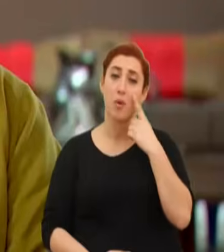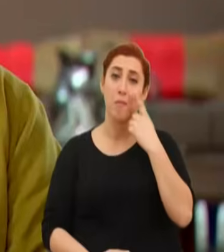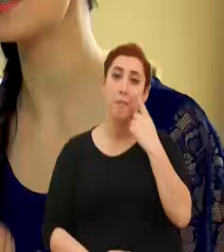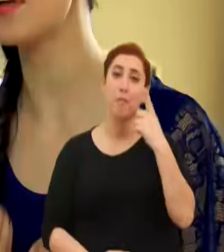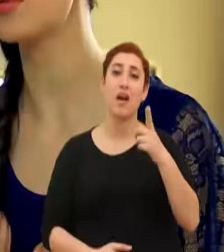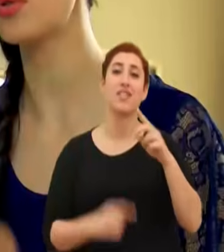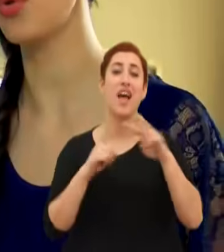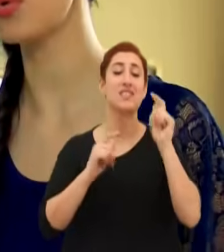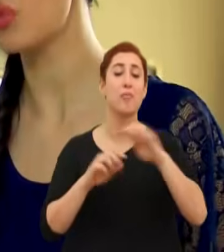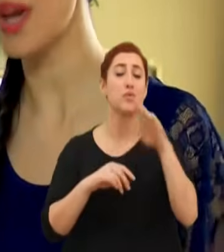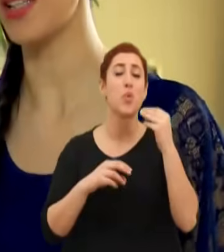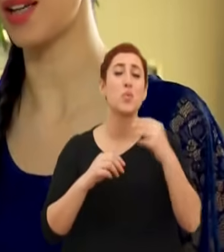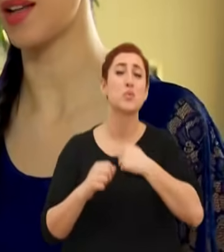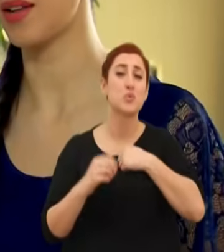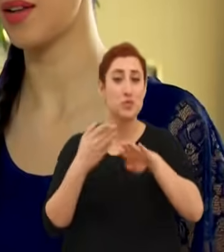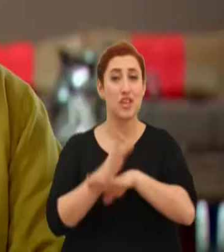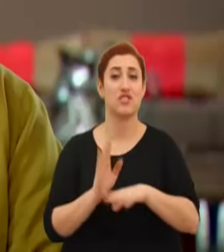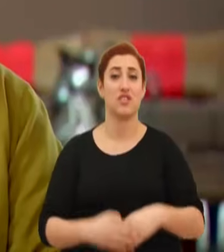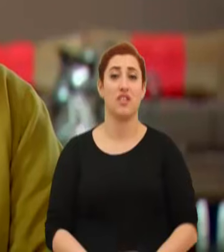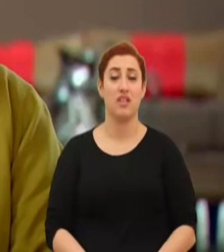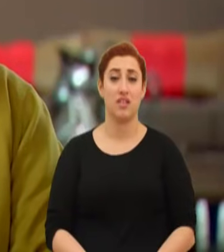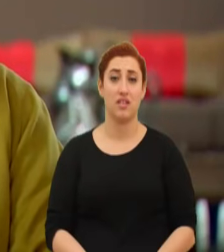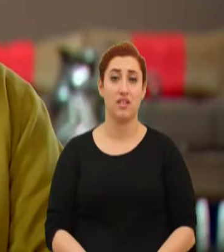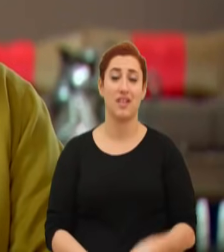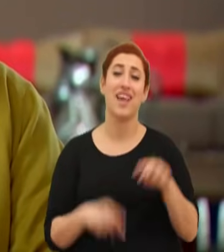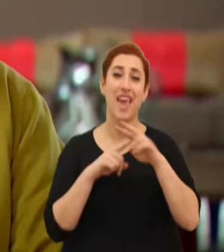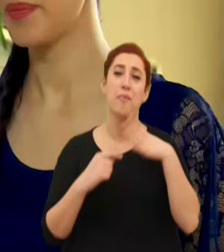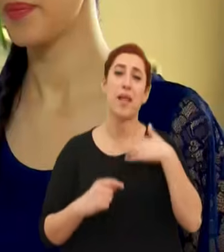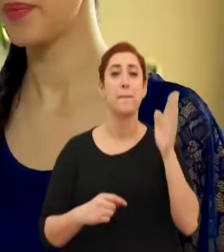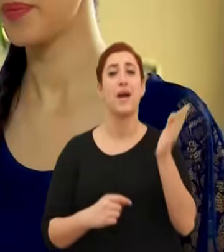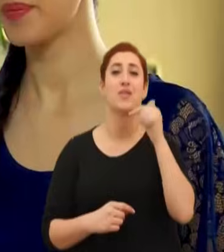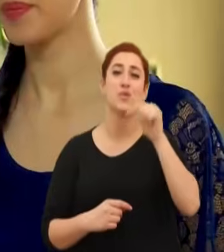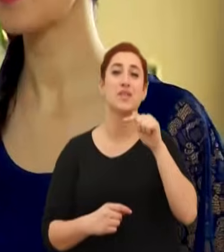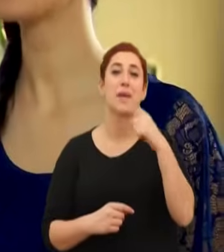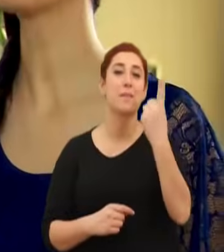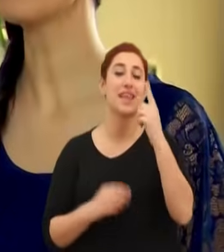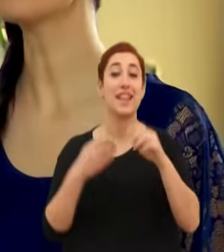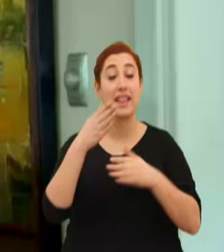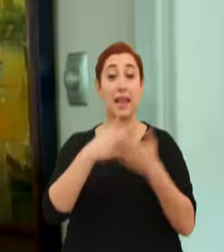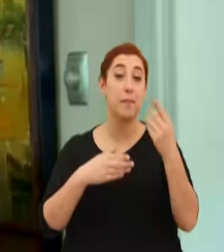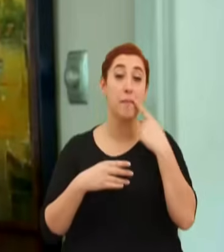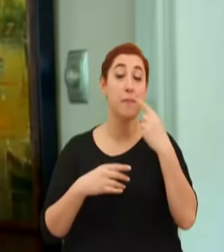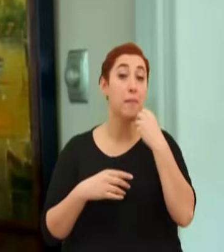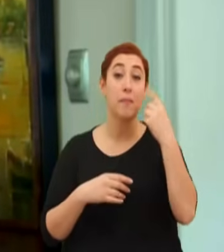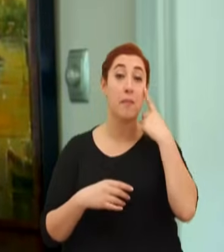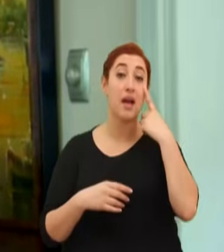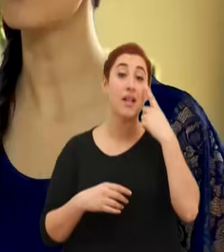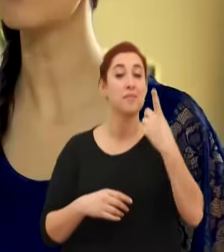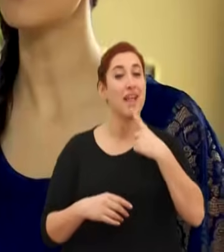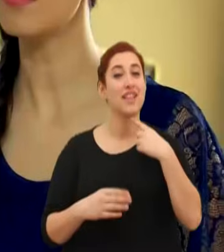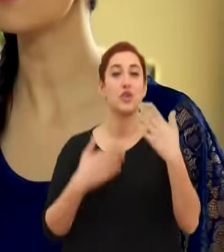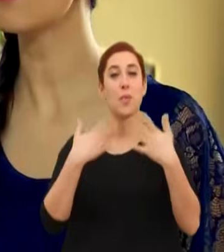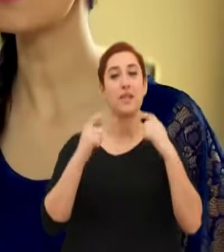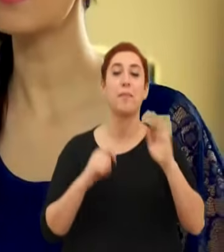Bak Nazlı yaptıklarından dolayı çok üzgün gerçekten. Kemal'im hadi şundan bir dilim al bakalım da sonra tatlı